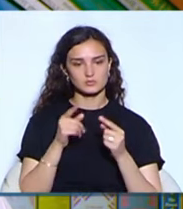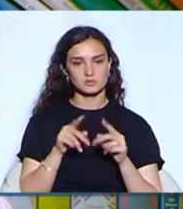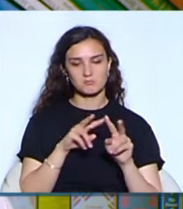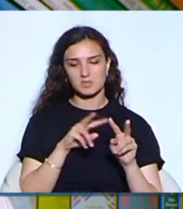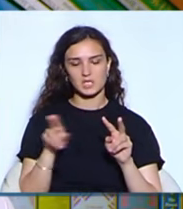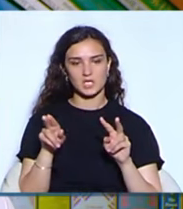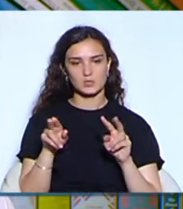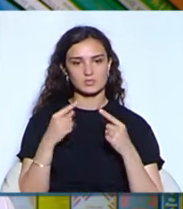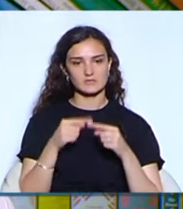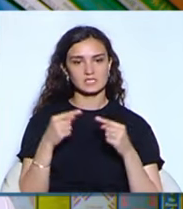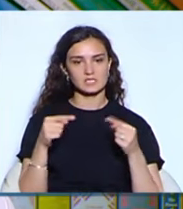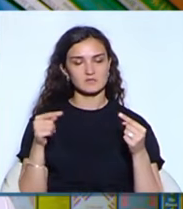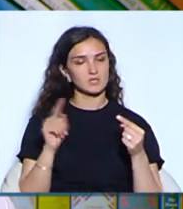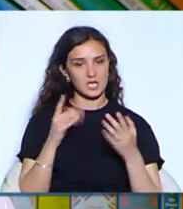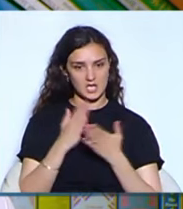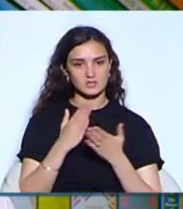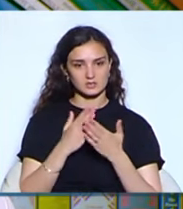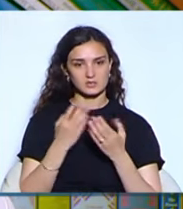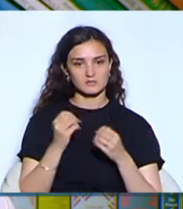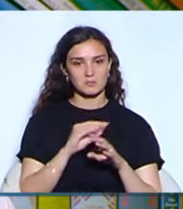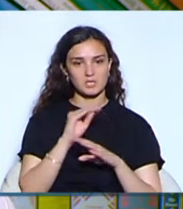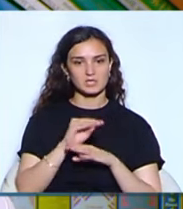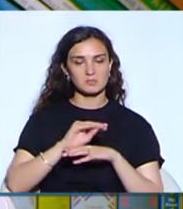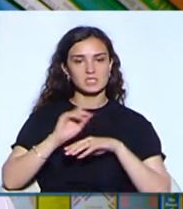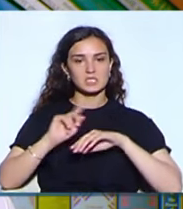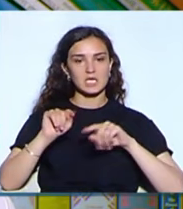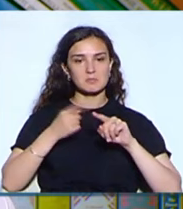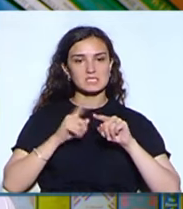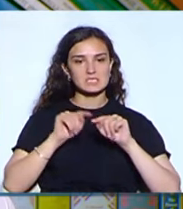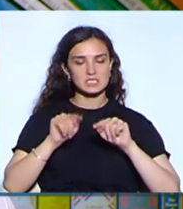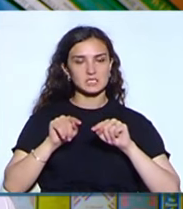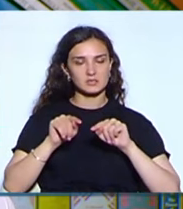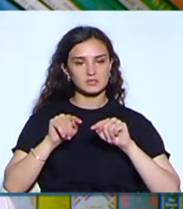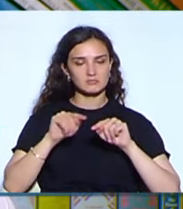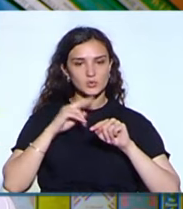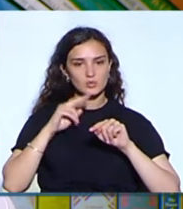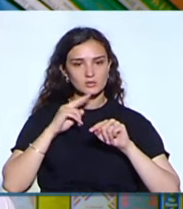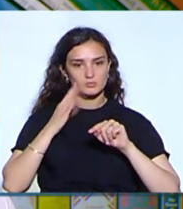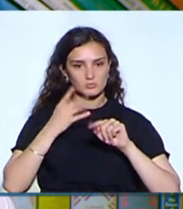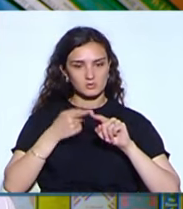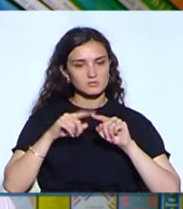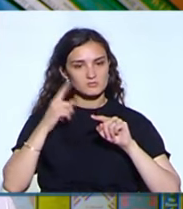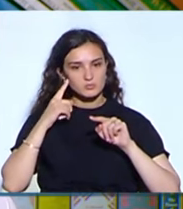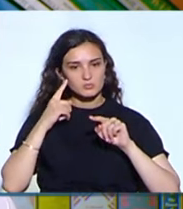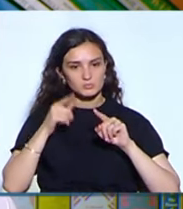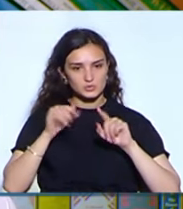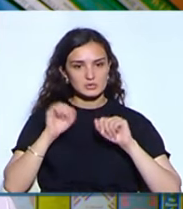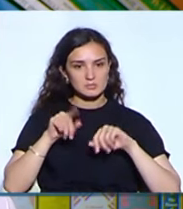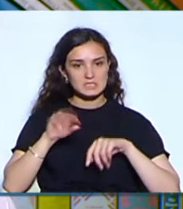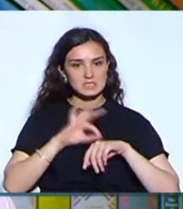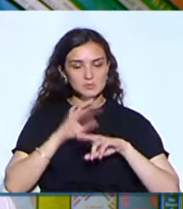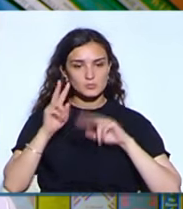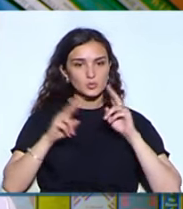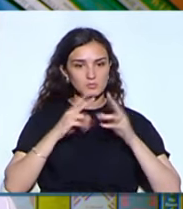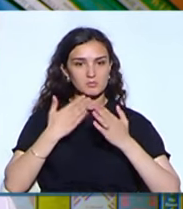პარალელურად არსებულ ნიშნებს, ვთქვათ, არ ის კი დამატებით რაიმე ისეთი ნიშანი, რომელიც გვაფიქრებინებს, რომ აი ეს სიმპტომი,